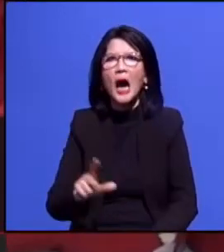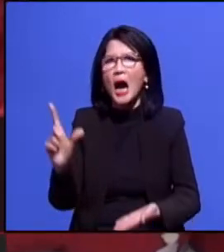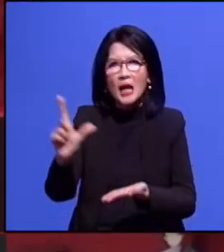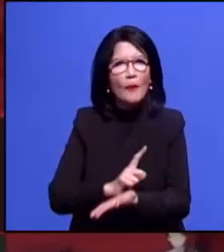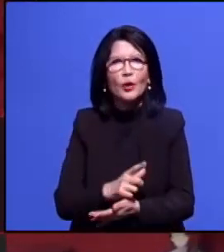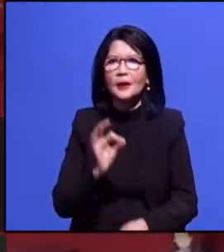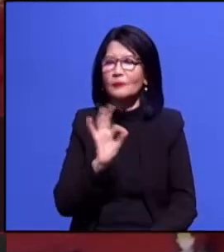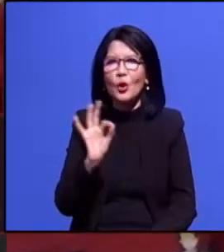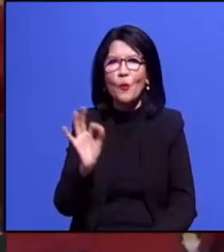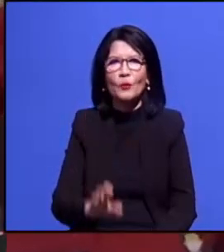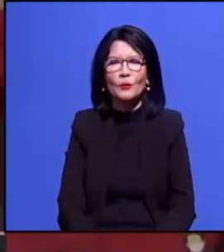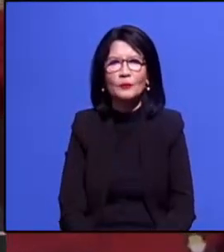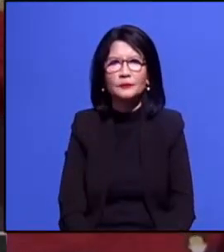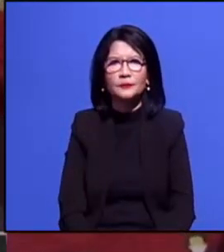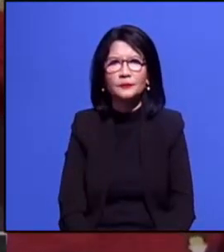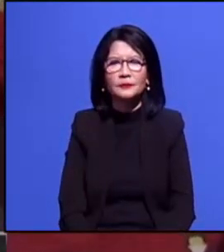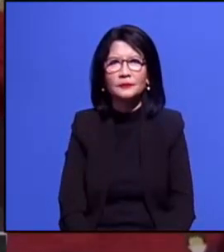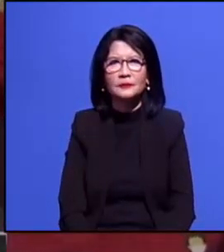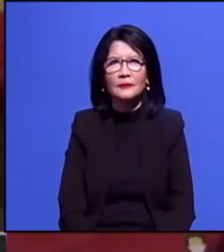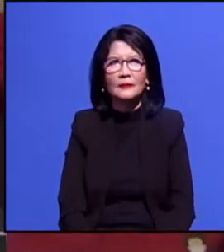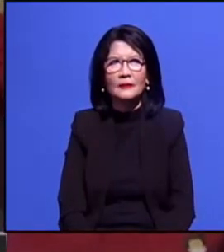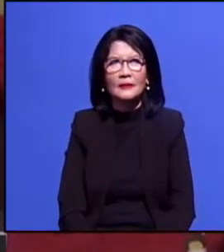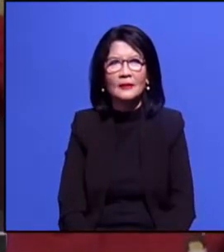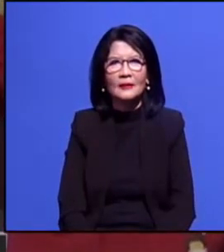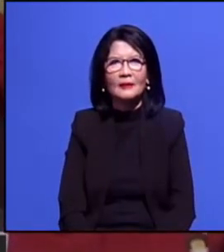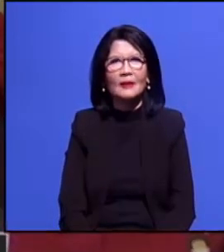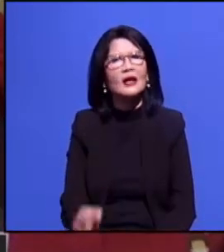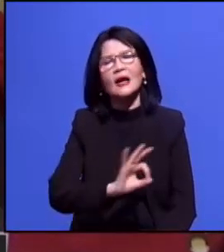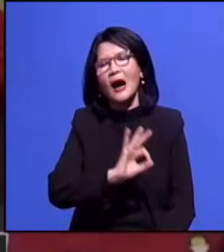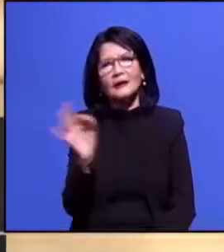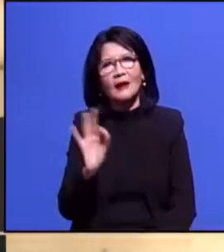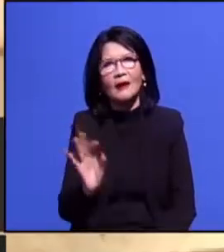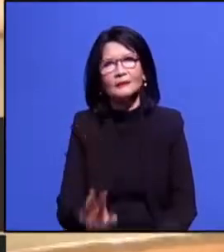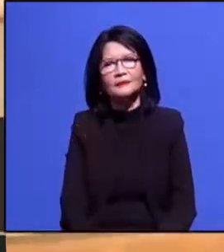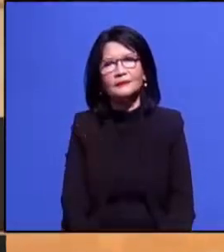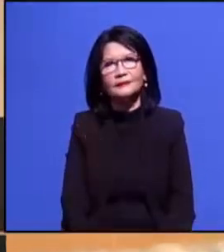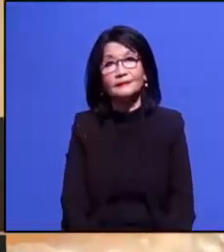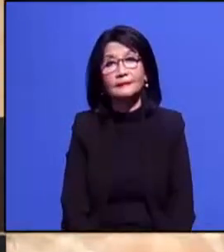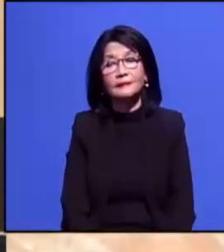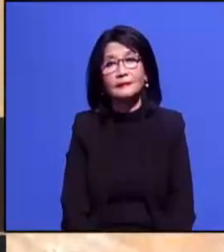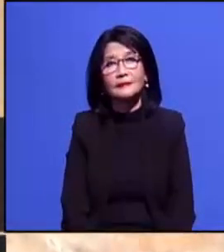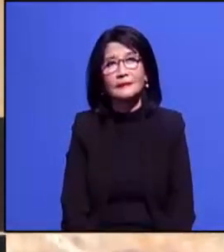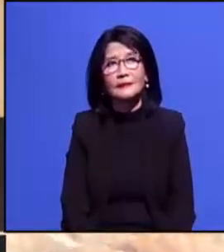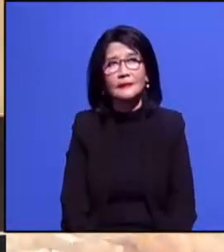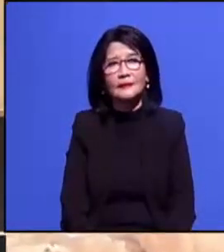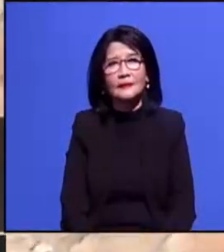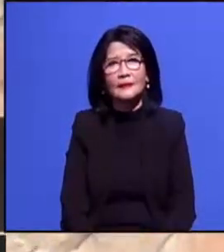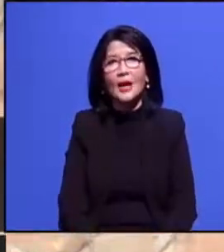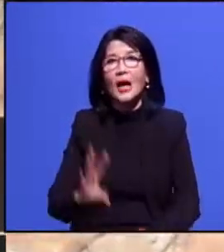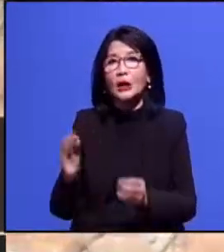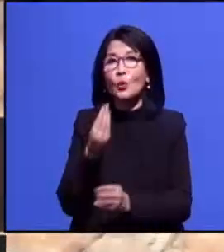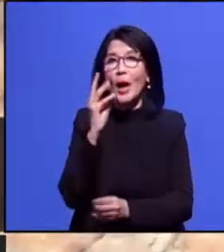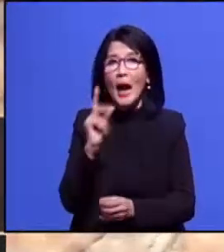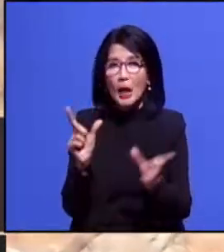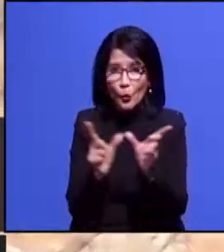ada jadi itu sih kayaknya enggak ada sih yang seperti itu gitu bahkan ketua rw setempat